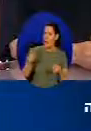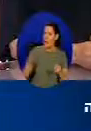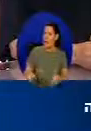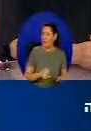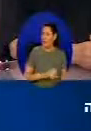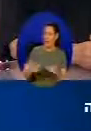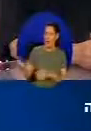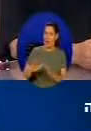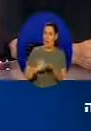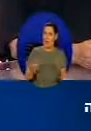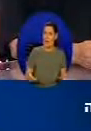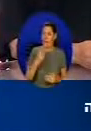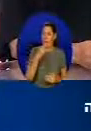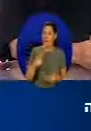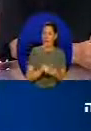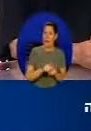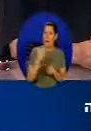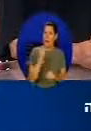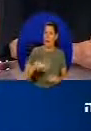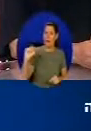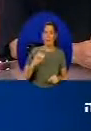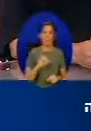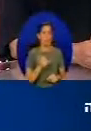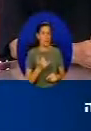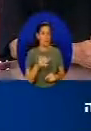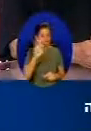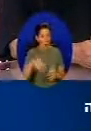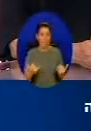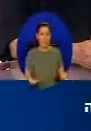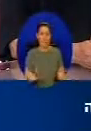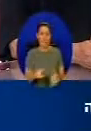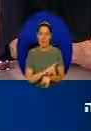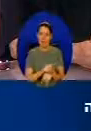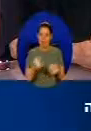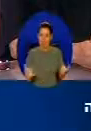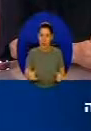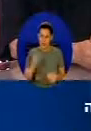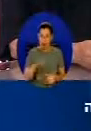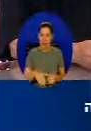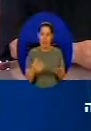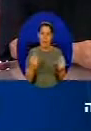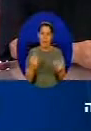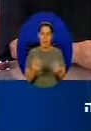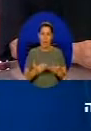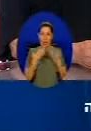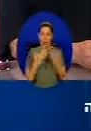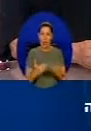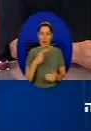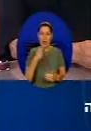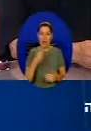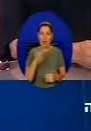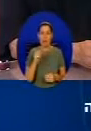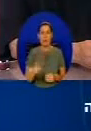אותו? מיליונים עדיין גם היום הזה, וזה מדהים, גם היום הזה. רבים עדיין קוראים לזה